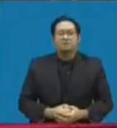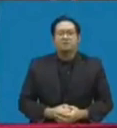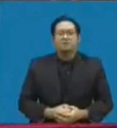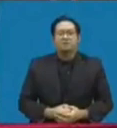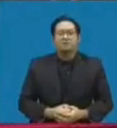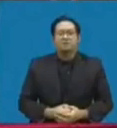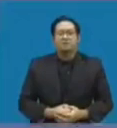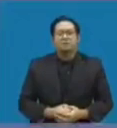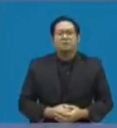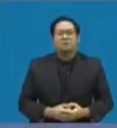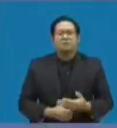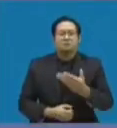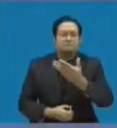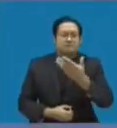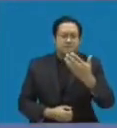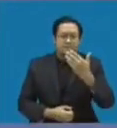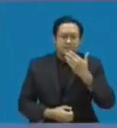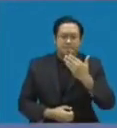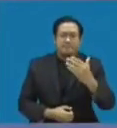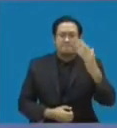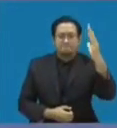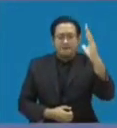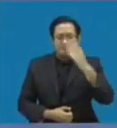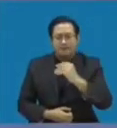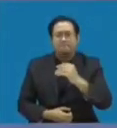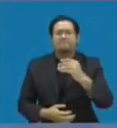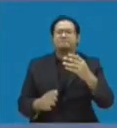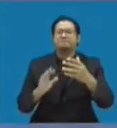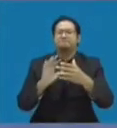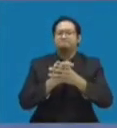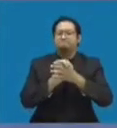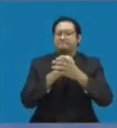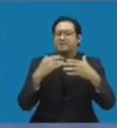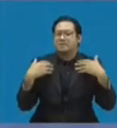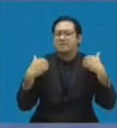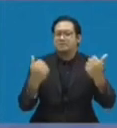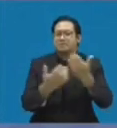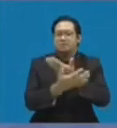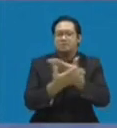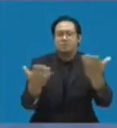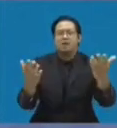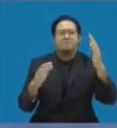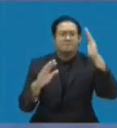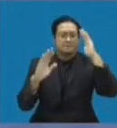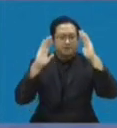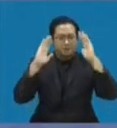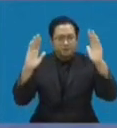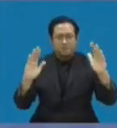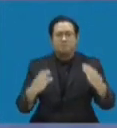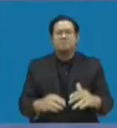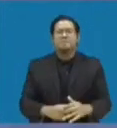Hai selamat malam salam sejahtera bagi kita semuanya Syalom